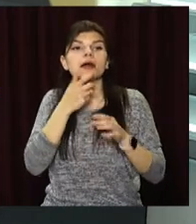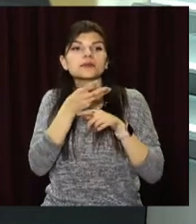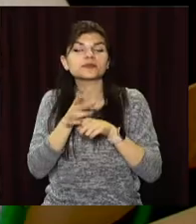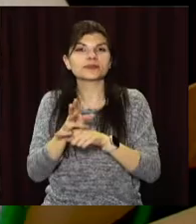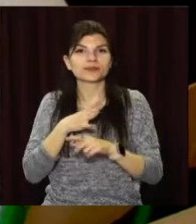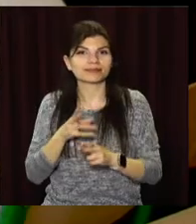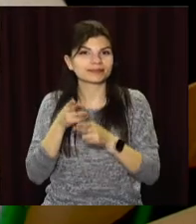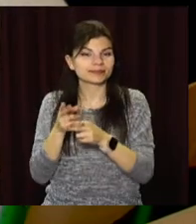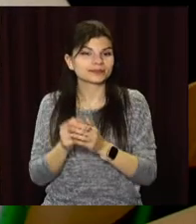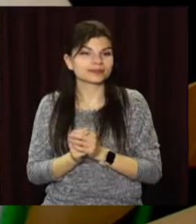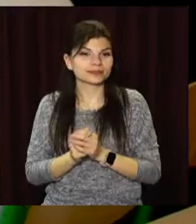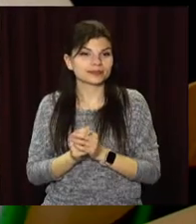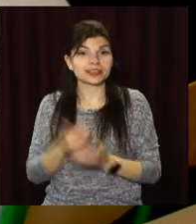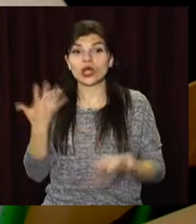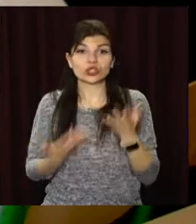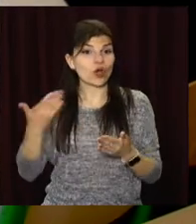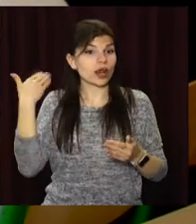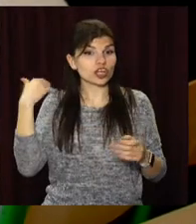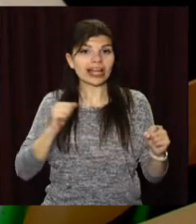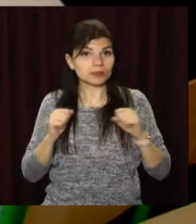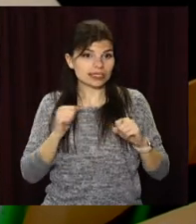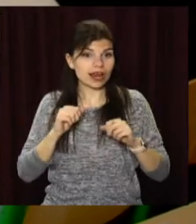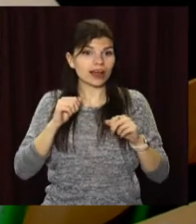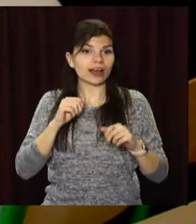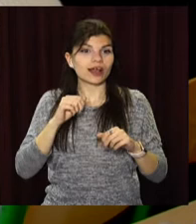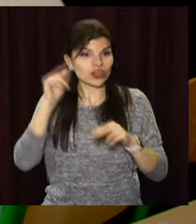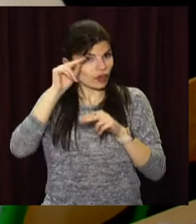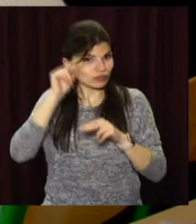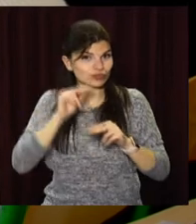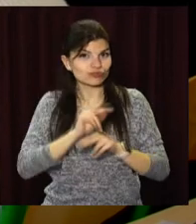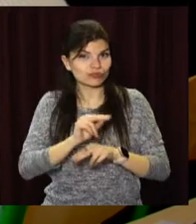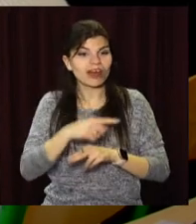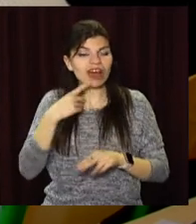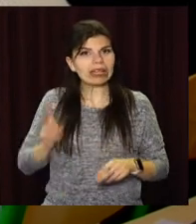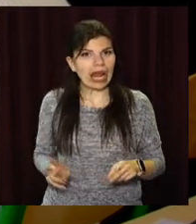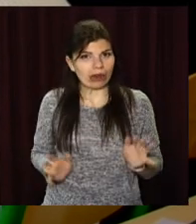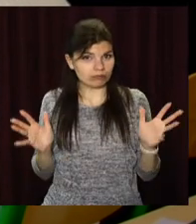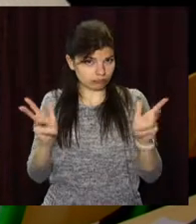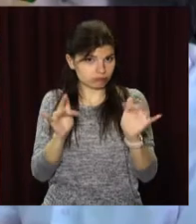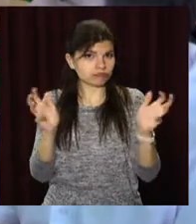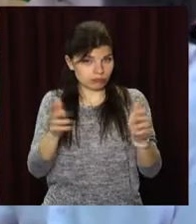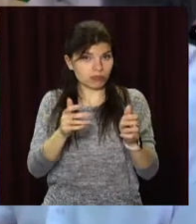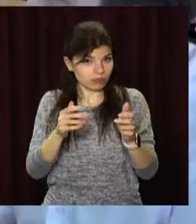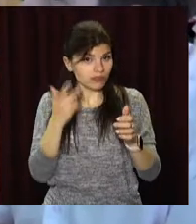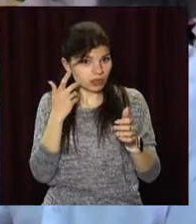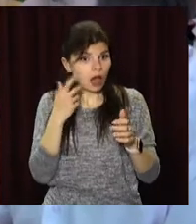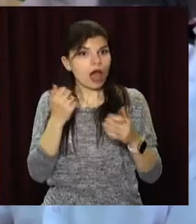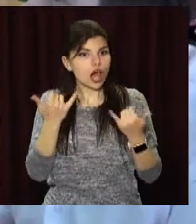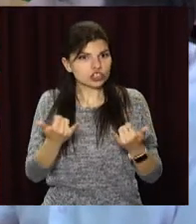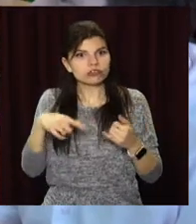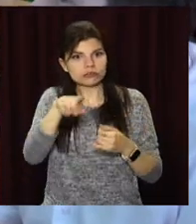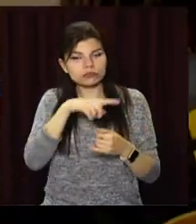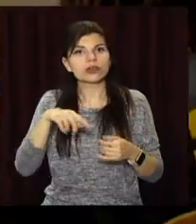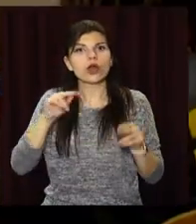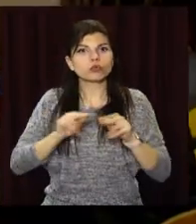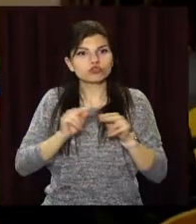сюжеті. Якщо раніше адміністрацію навчального закладу формував його директор, то нині освітяни доводять свою